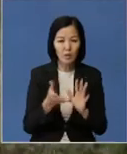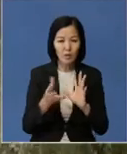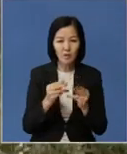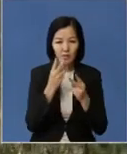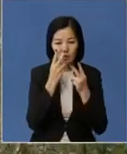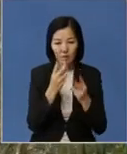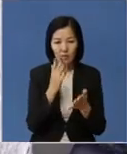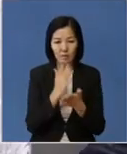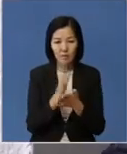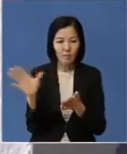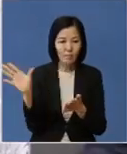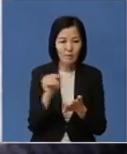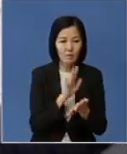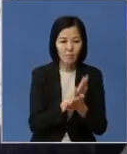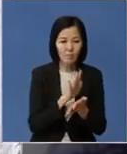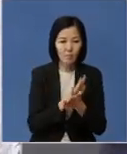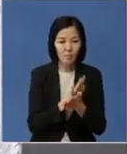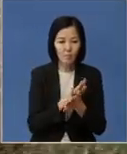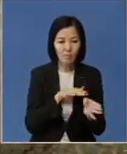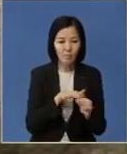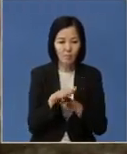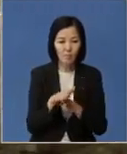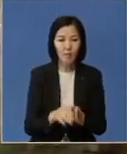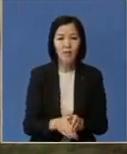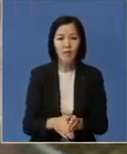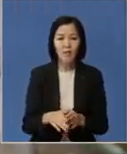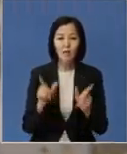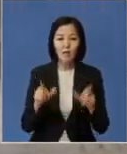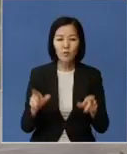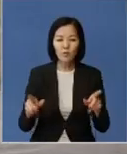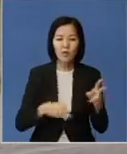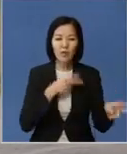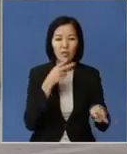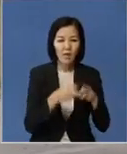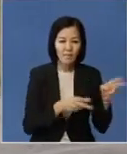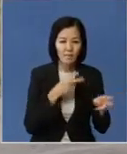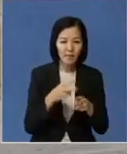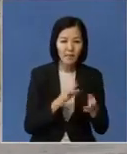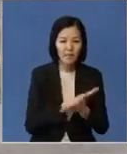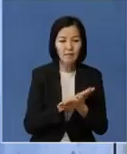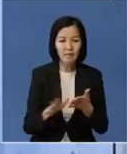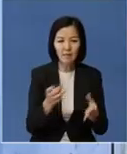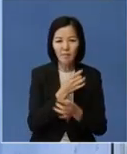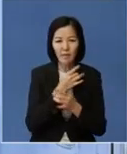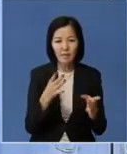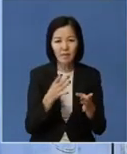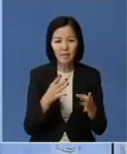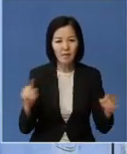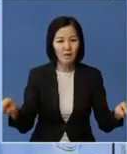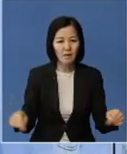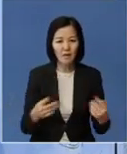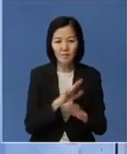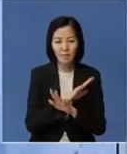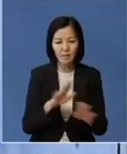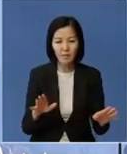состоянии. Бұныңыз қараңыз. Бәрі тұр, қат папал. Тұрғындар қанша шағымданып бас көтергенімен тазалық мәдениеті әлі күнге қалыптаспай